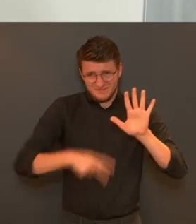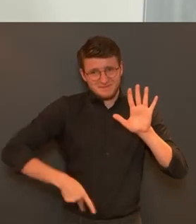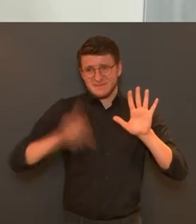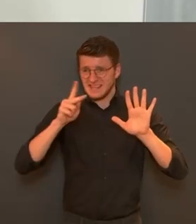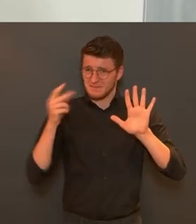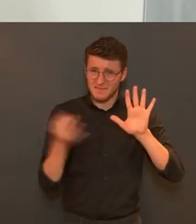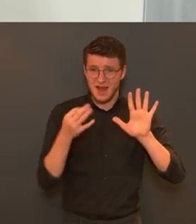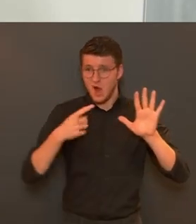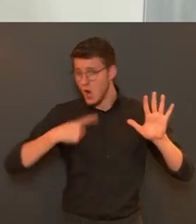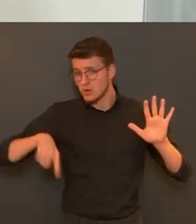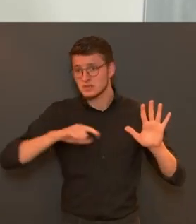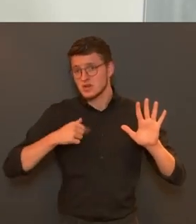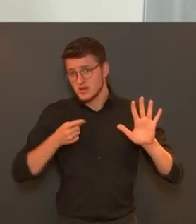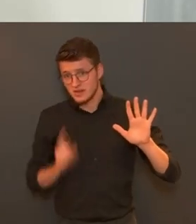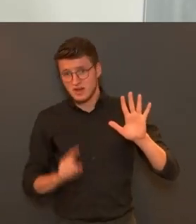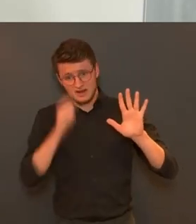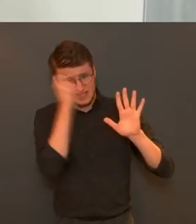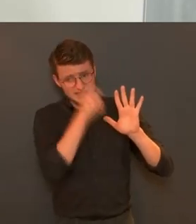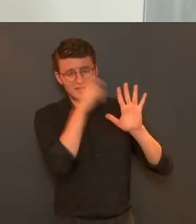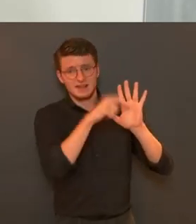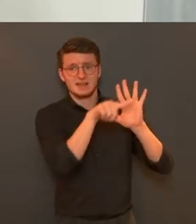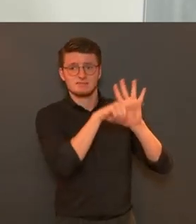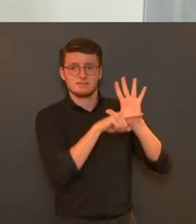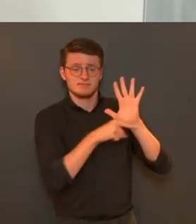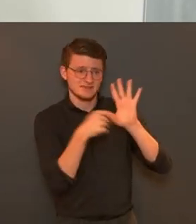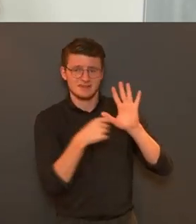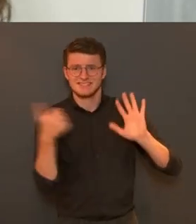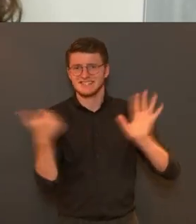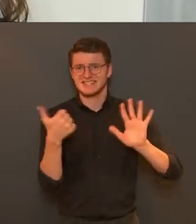clé de notre comportement, le respect des 6 règles d'or.